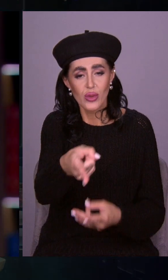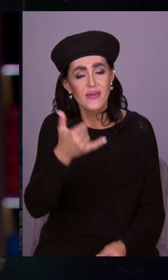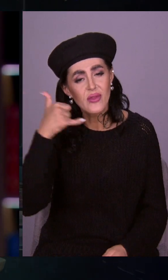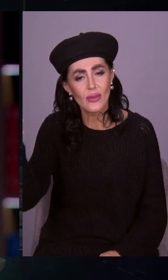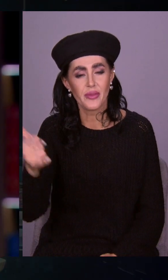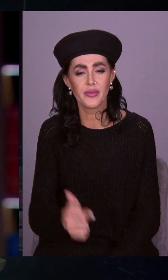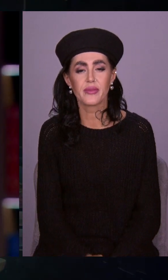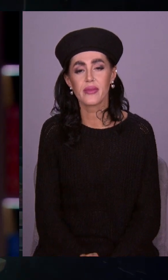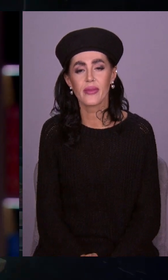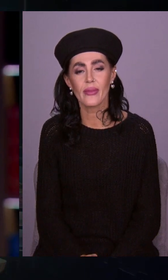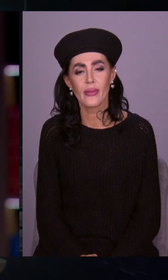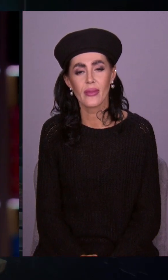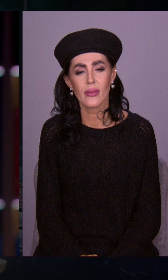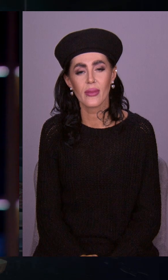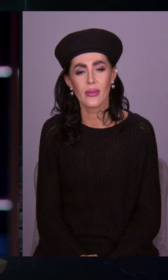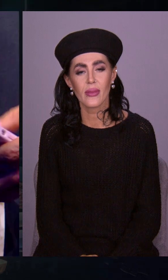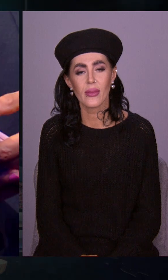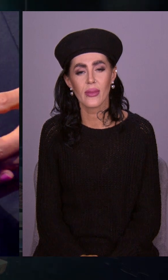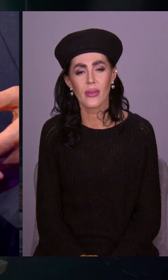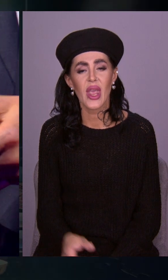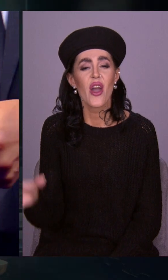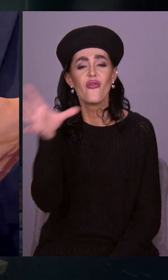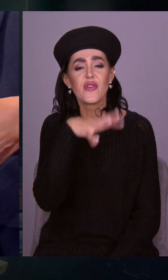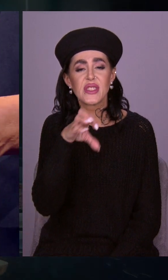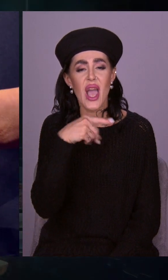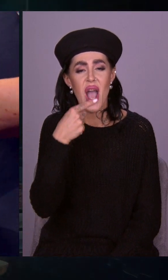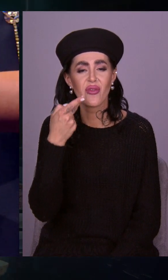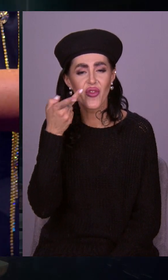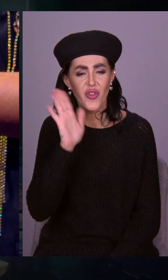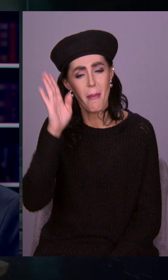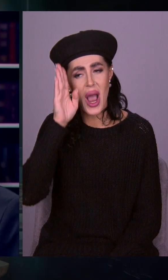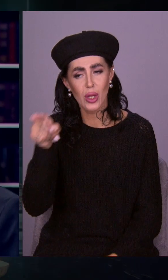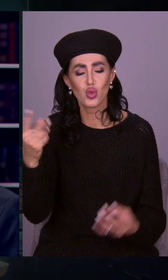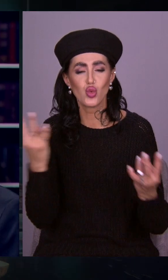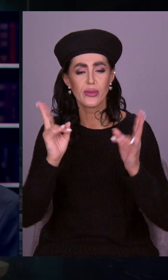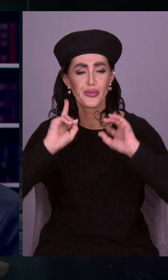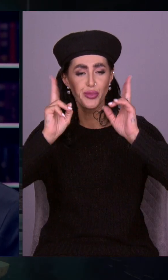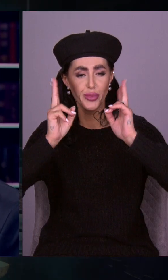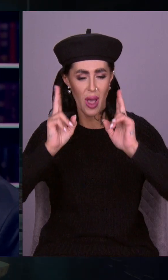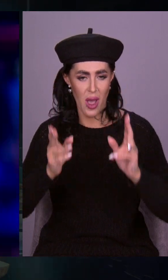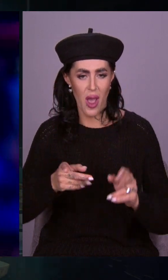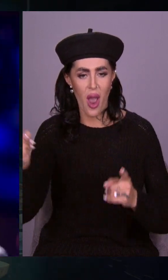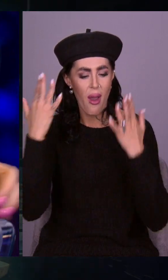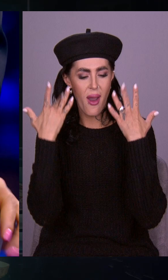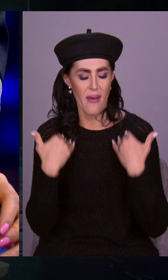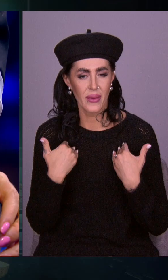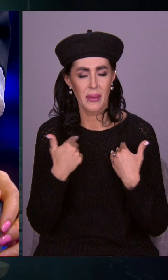в нього є проблема, йому постійно всі кажуть, пострижись. Давай, Ілля. Воно не хоче. Та, ну, звісно, не хоче. Ні,